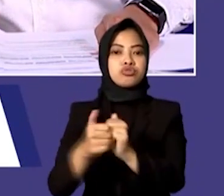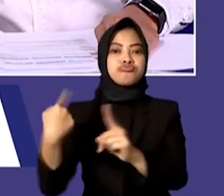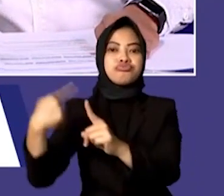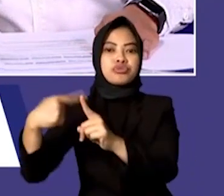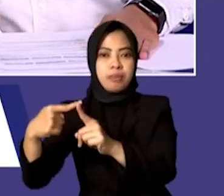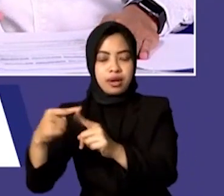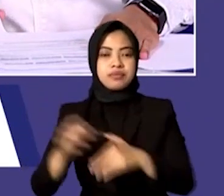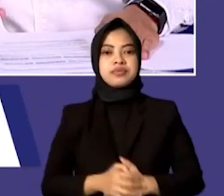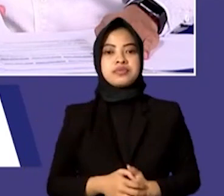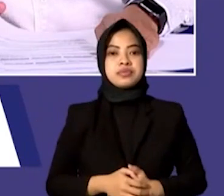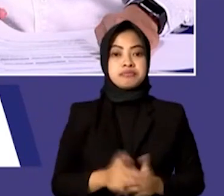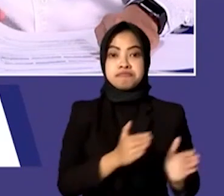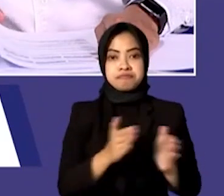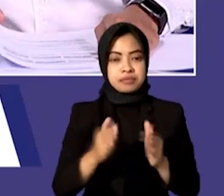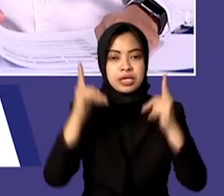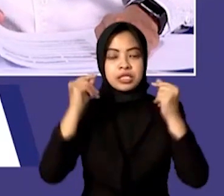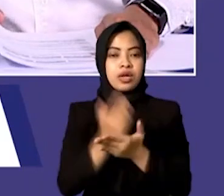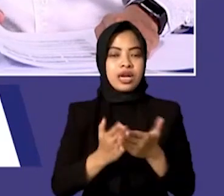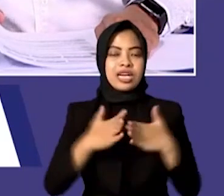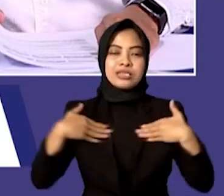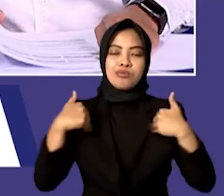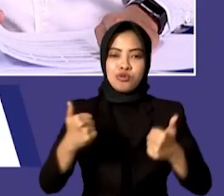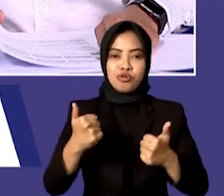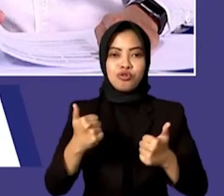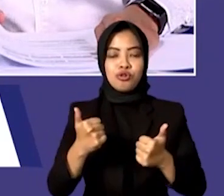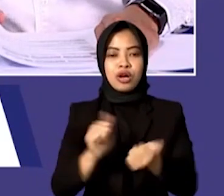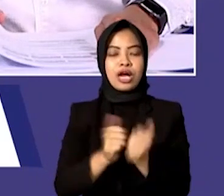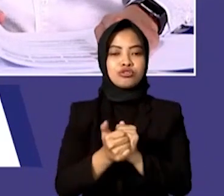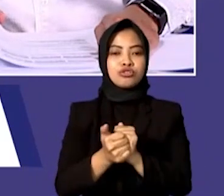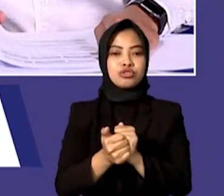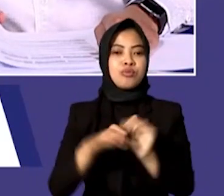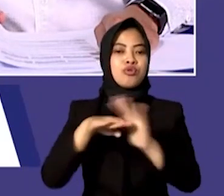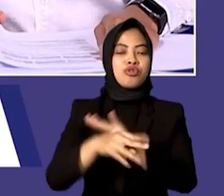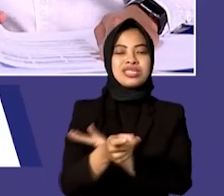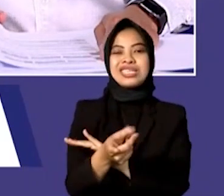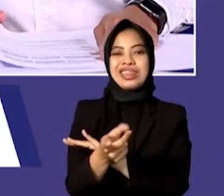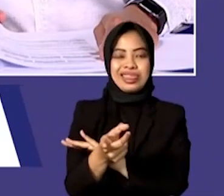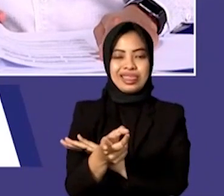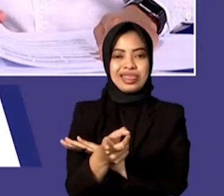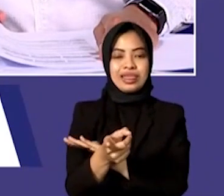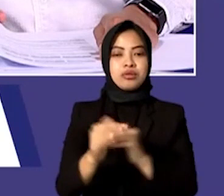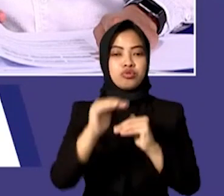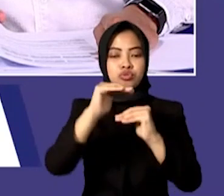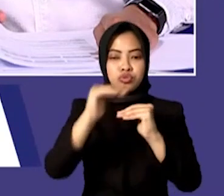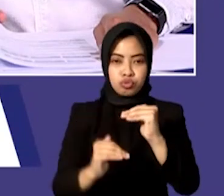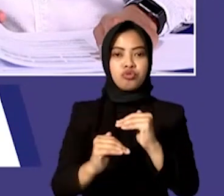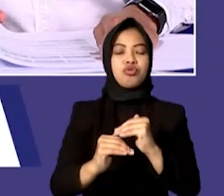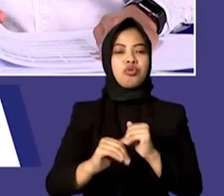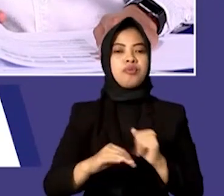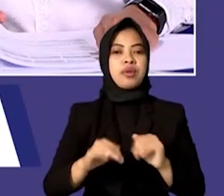untuk kesembuhan Jawa Tengah mengalami sedikit penurunan penurunan sebesar